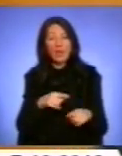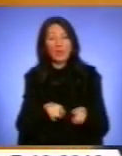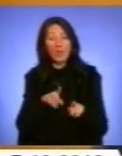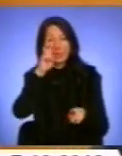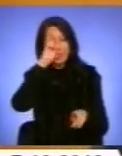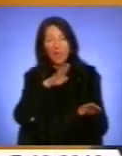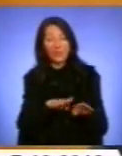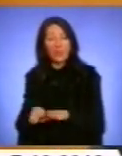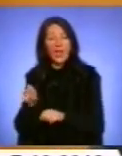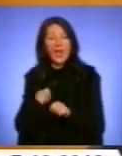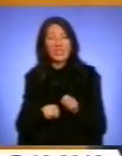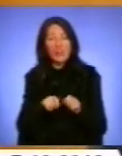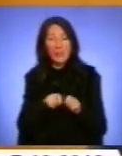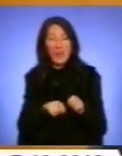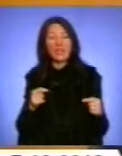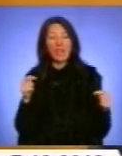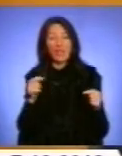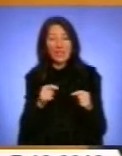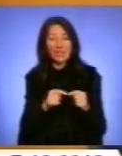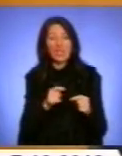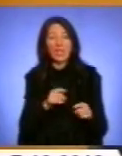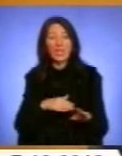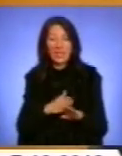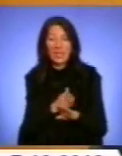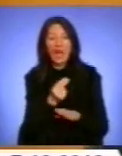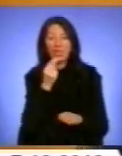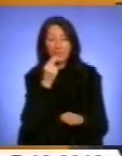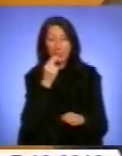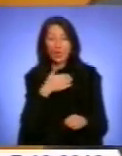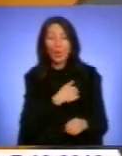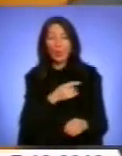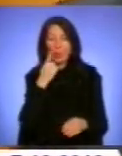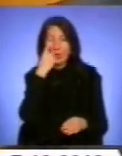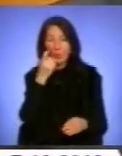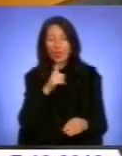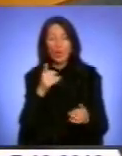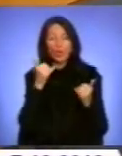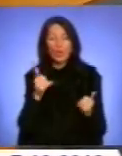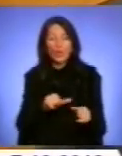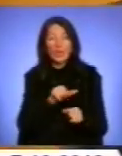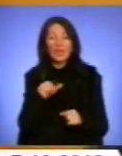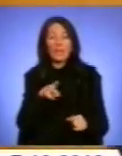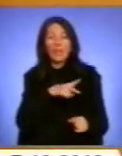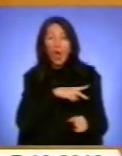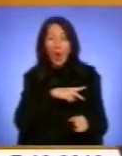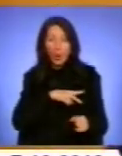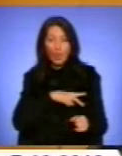рівні. Експерти визначили якість продукції. І хочу вам повідомити, що сьогодні, крім нагородження,